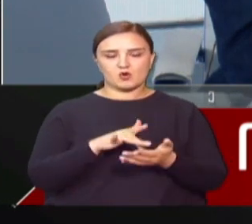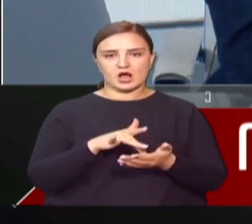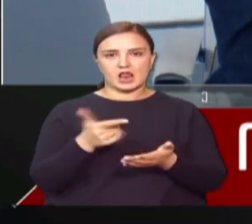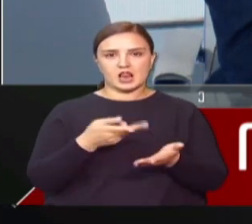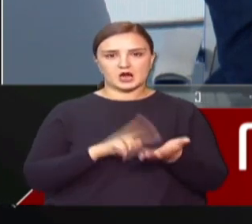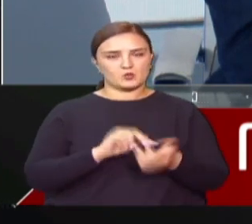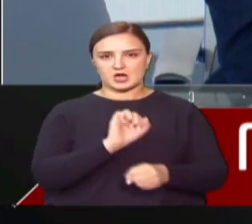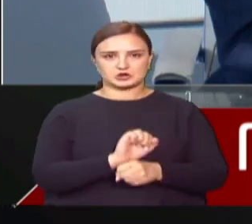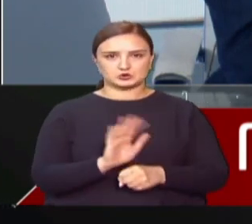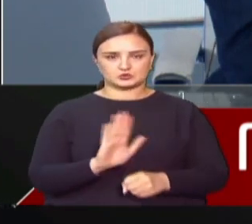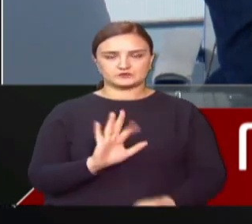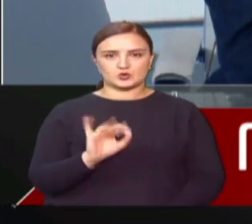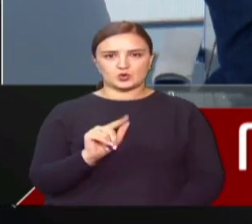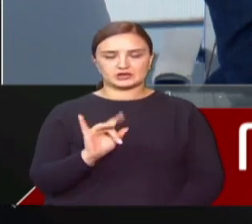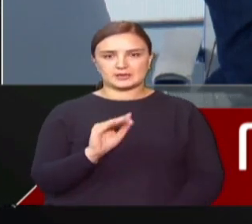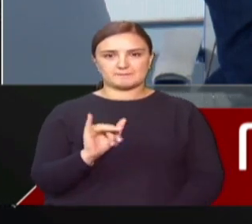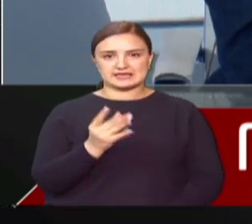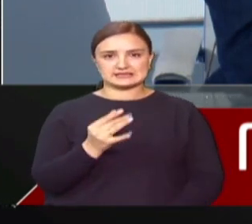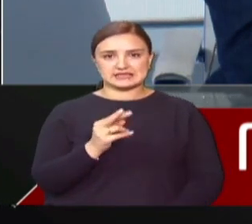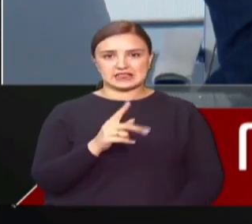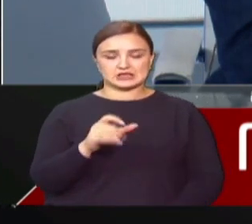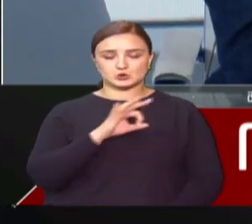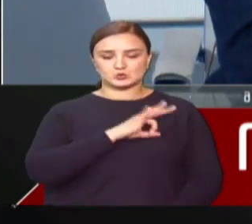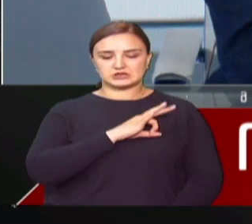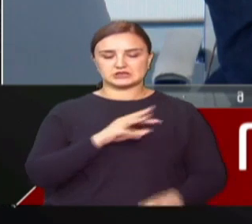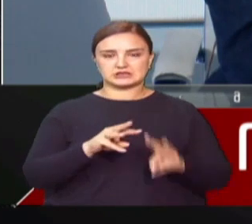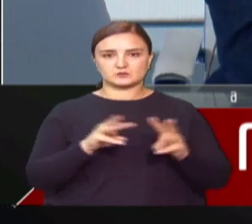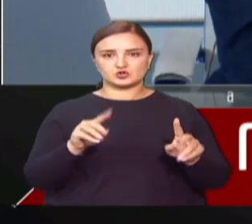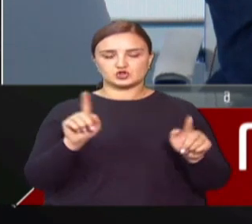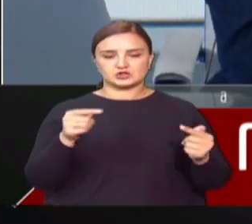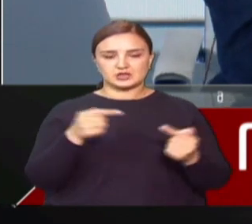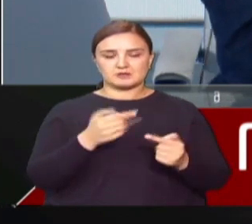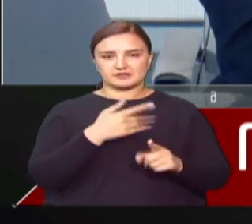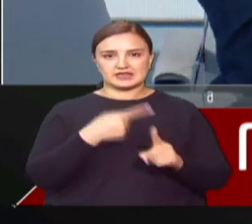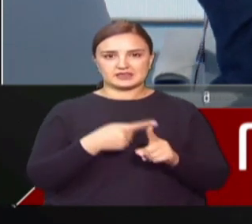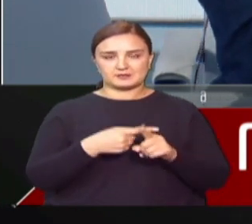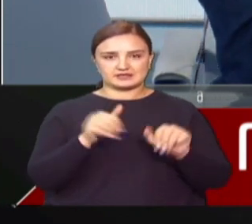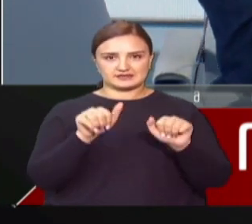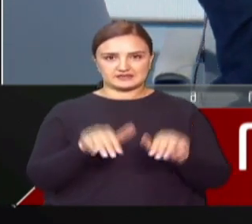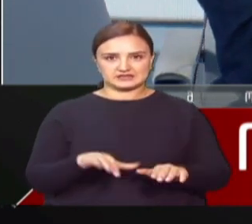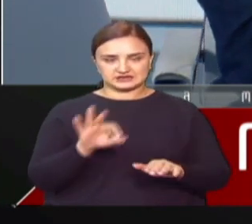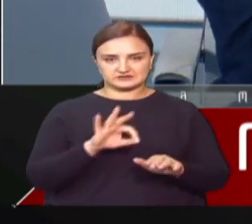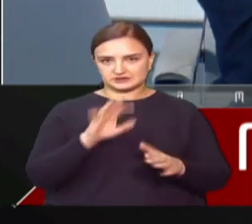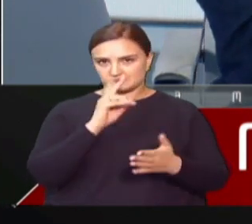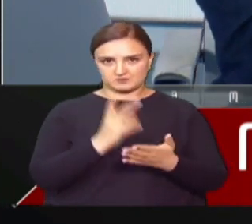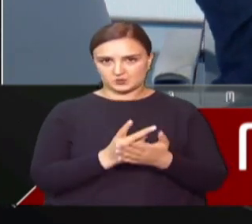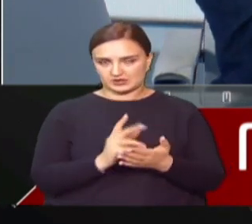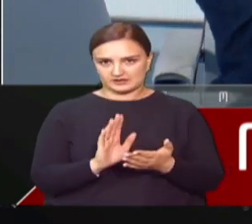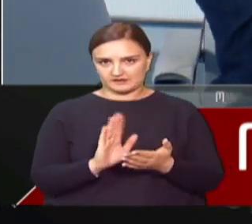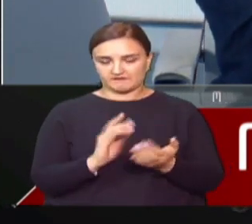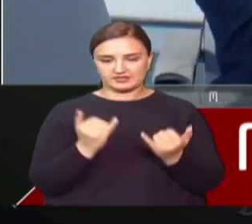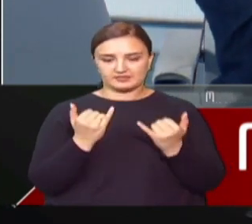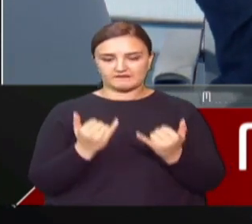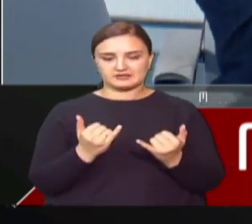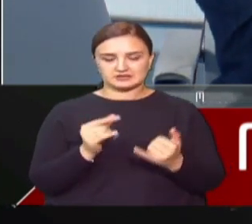ოთარ ფარცხალაძეს იუსტიციის სამინისტროს შესაბამის დეპარტამენტის დადებითი დასკვნის მიუხედავად.